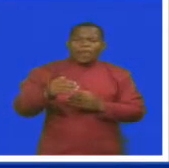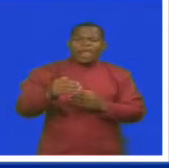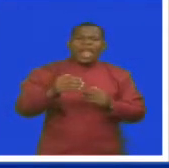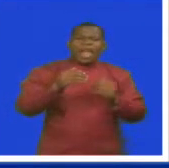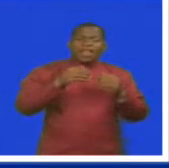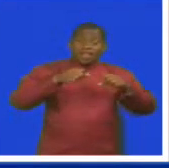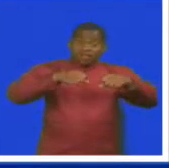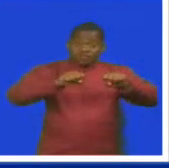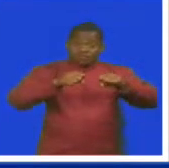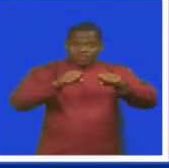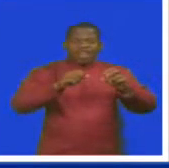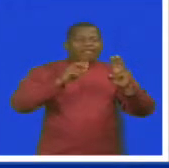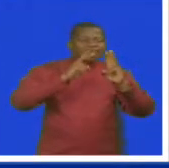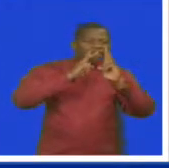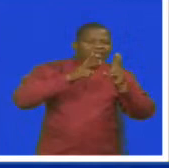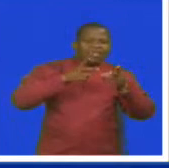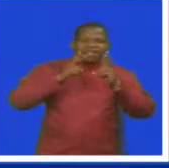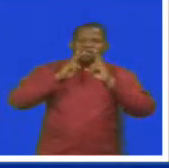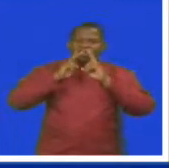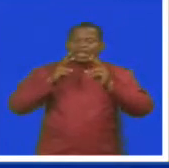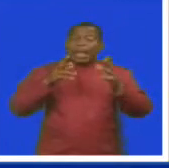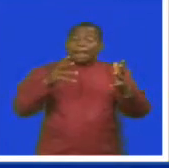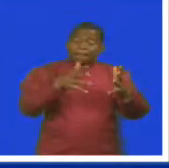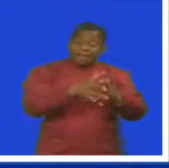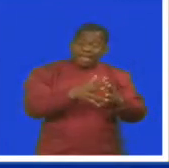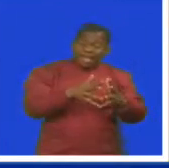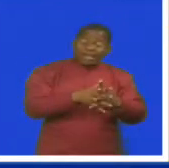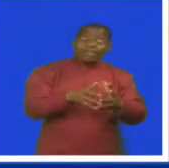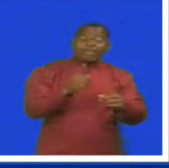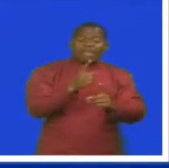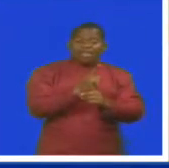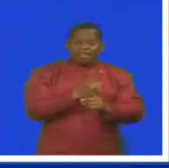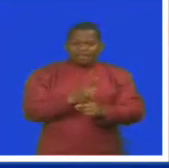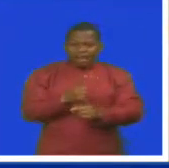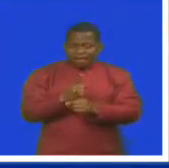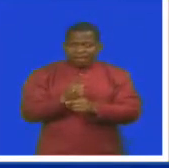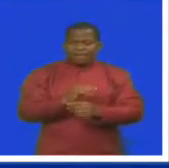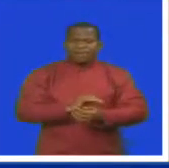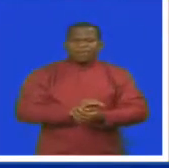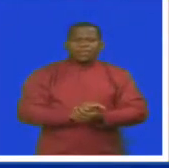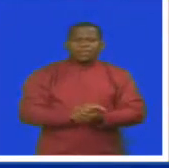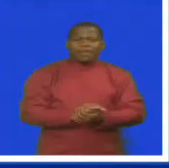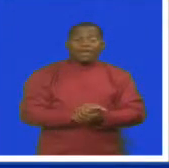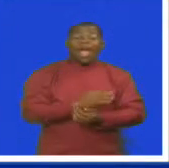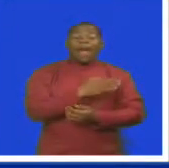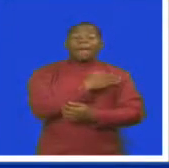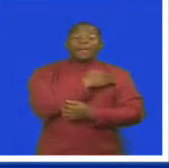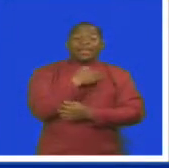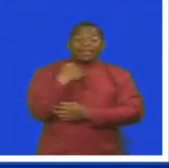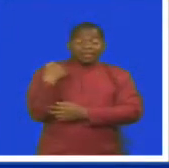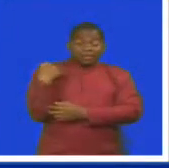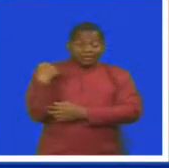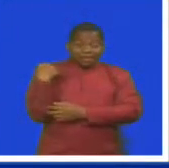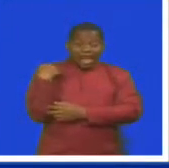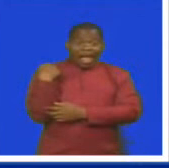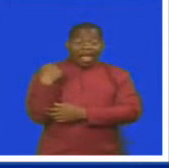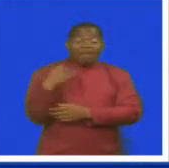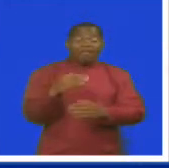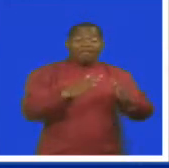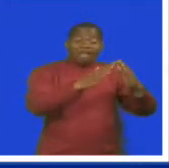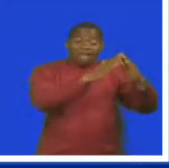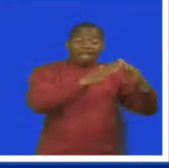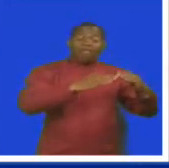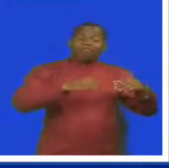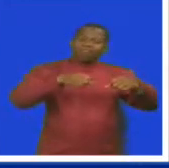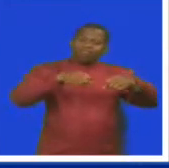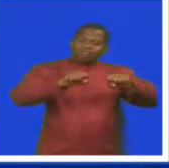lapho kungahambi kahle ngakhona kusasentshetwa etinkundleni ngekwehlukana kwado. Induna yelitiko letinkundla nenfutfuko David Ngamphalala